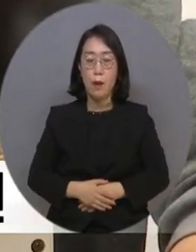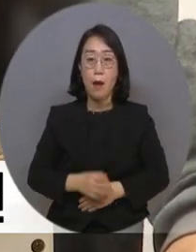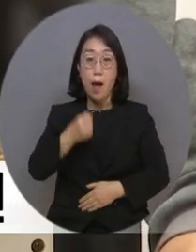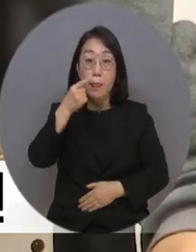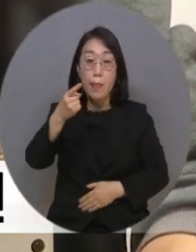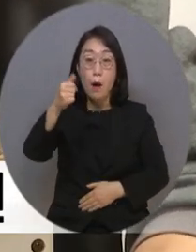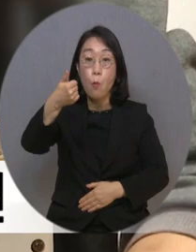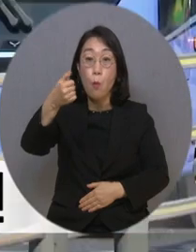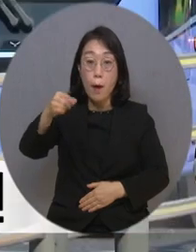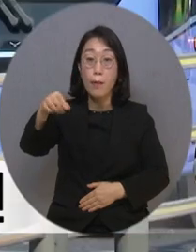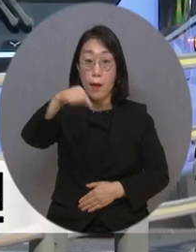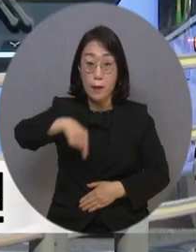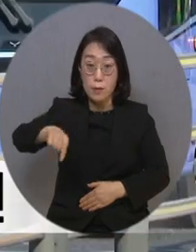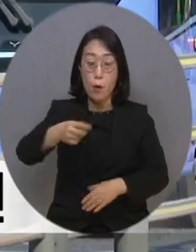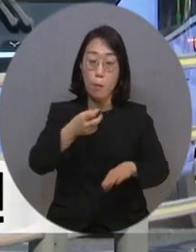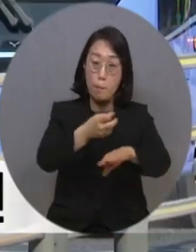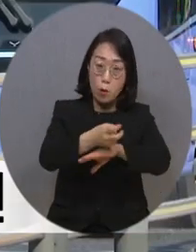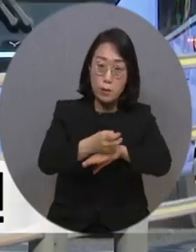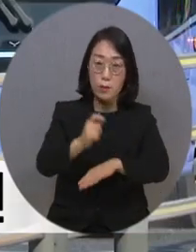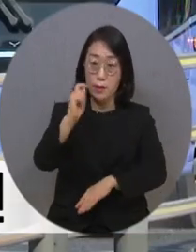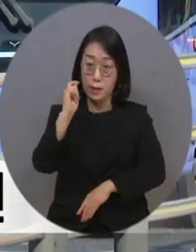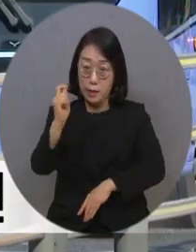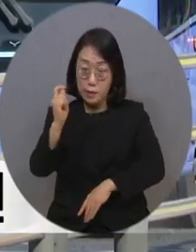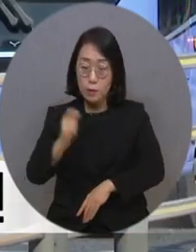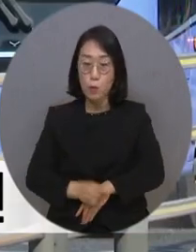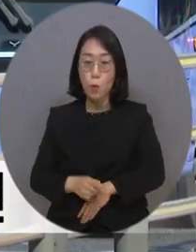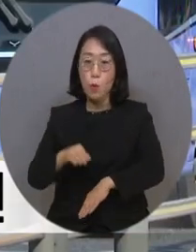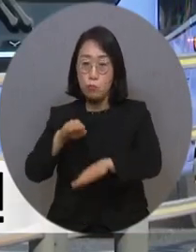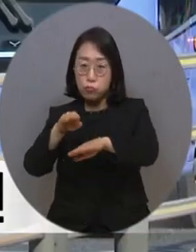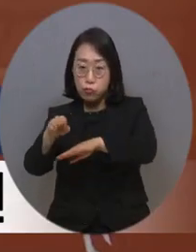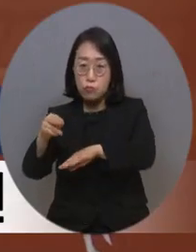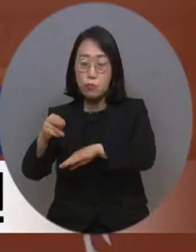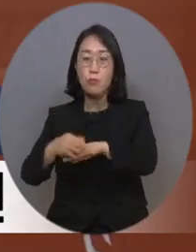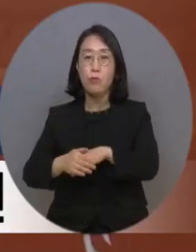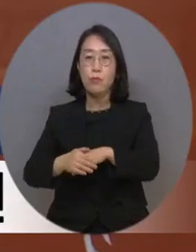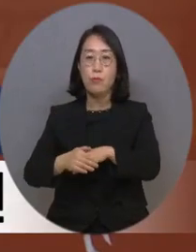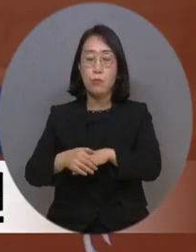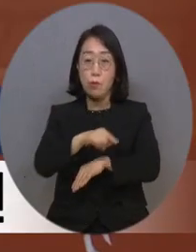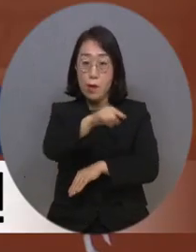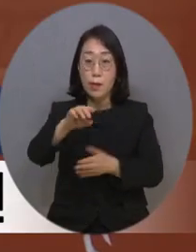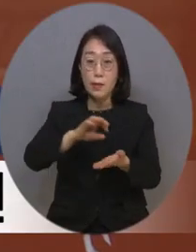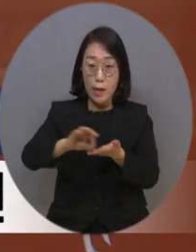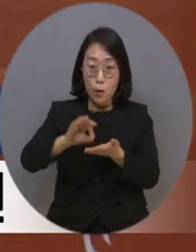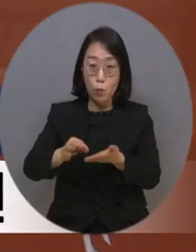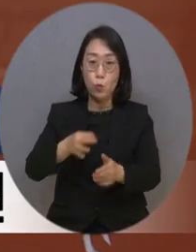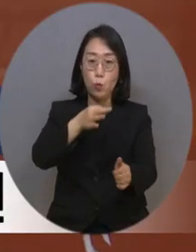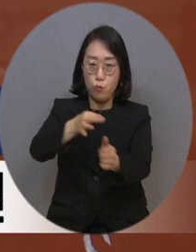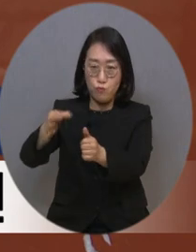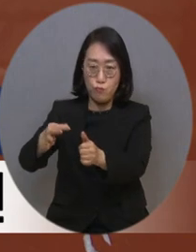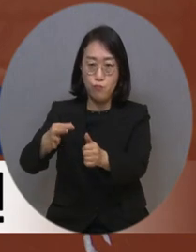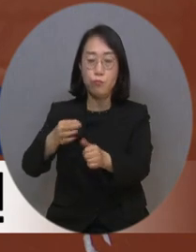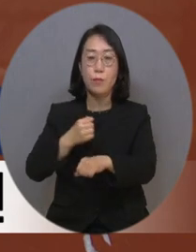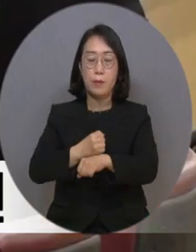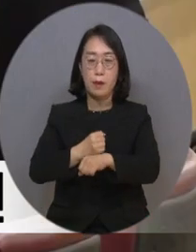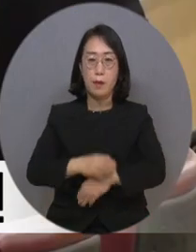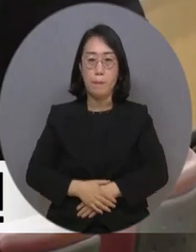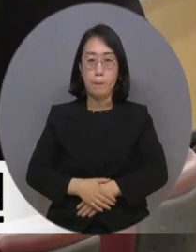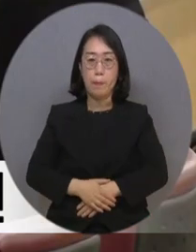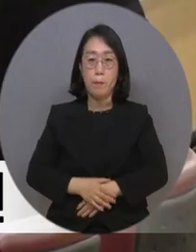월 5만원 한도 내에서 버스와 택시 자가용 주유비 등 교통실비를 지원하고 있습니다